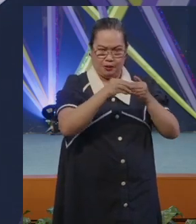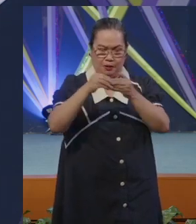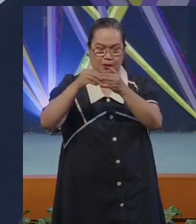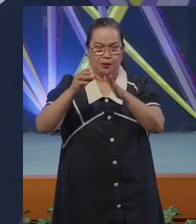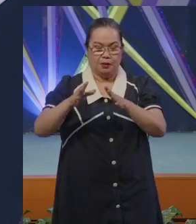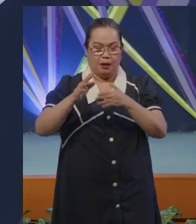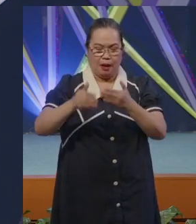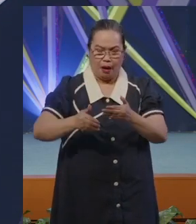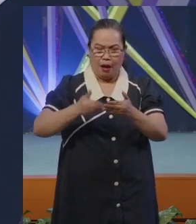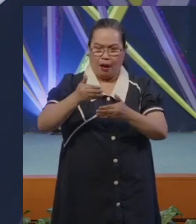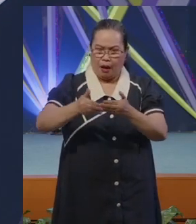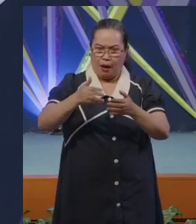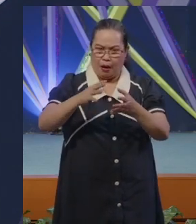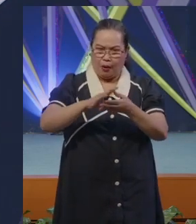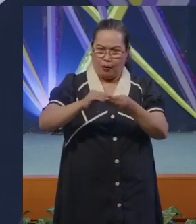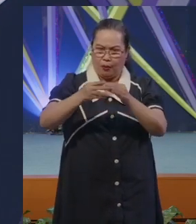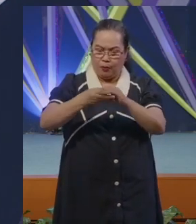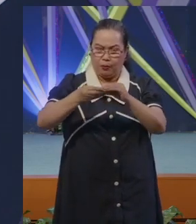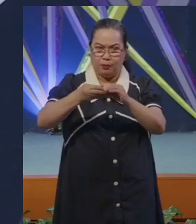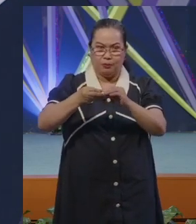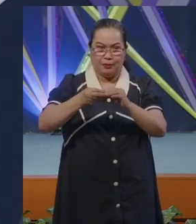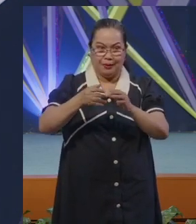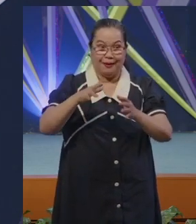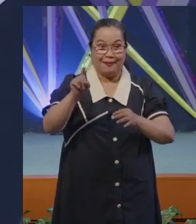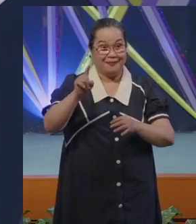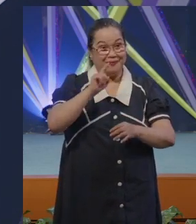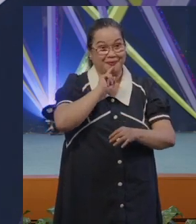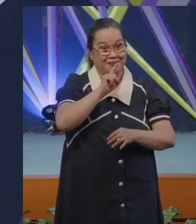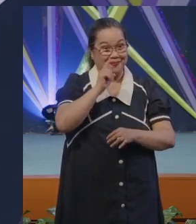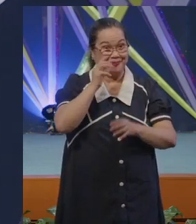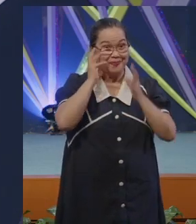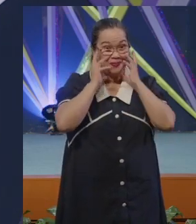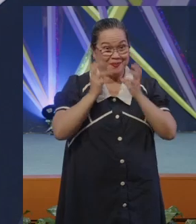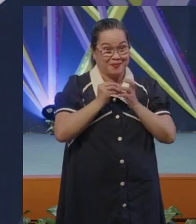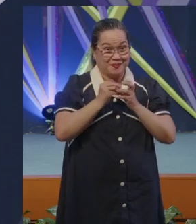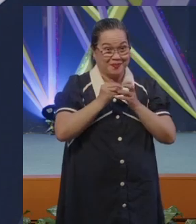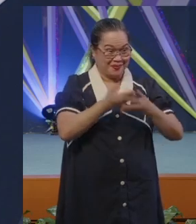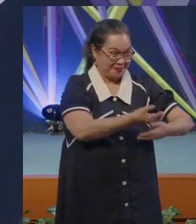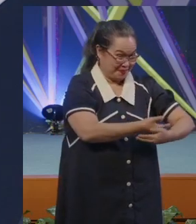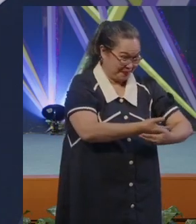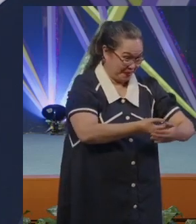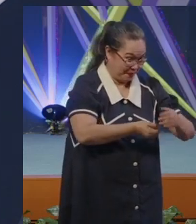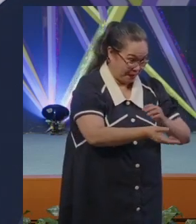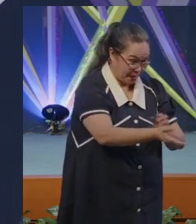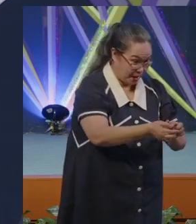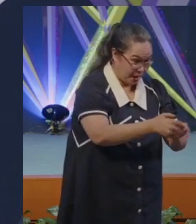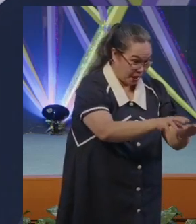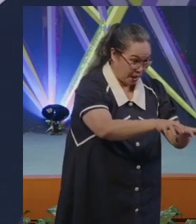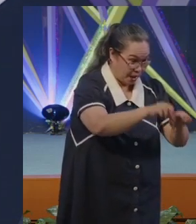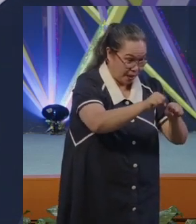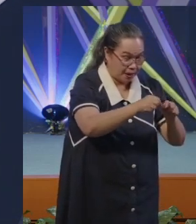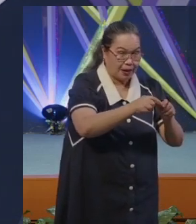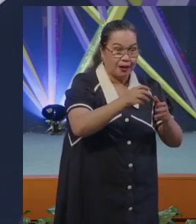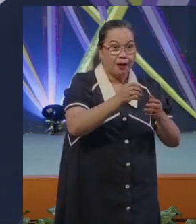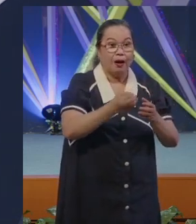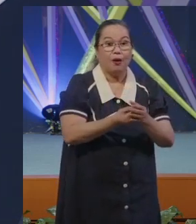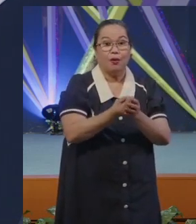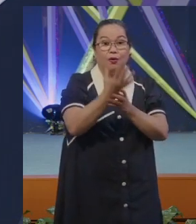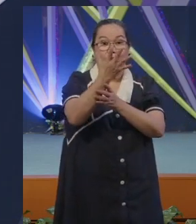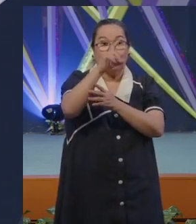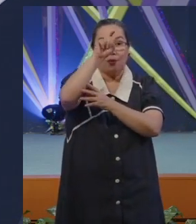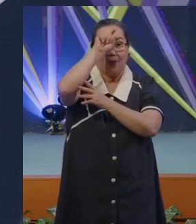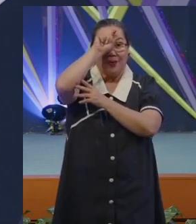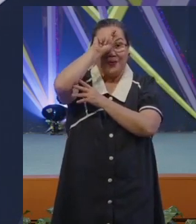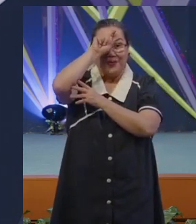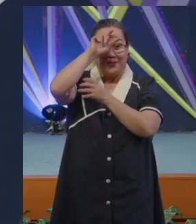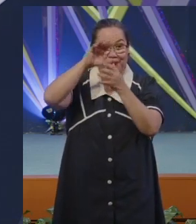kanyang history. Pinalaki po siya sa Egypt, sa bahay ni Pharaoh, sapagkat inadopt po siya ng